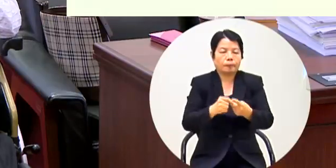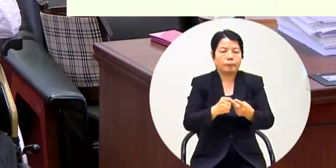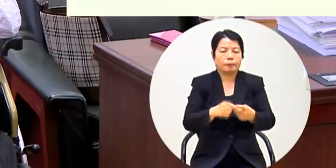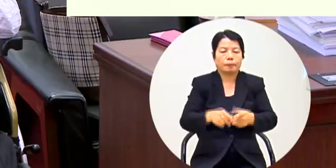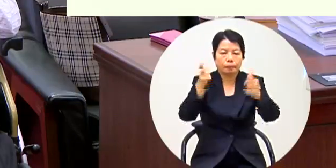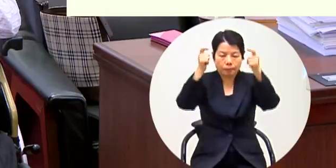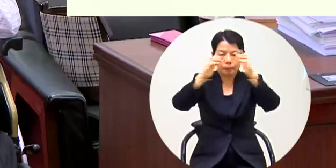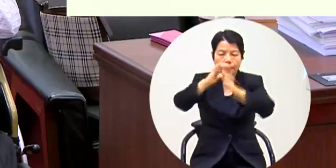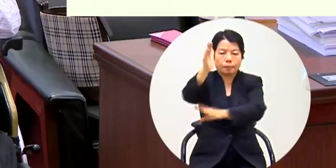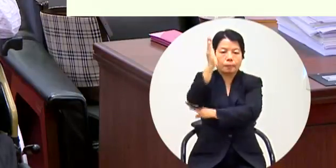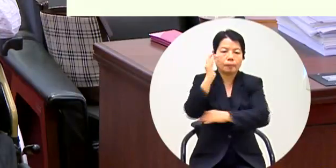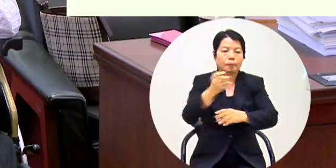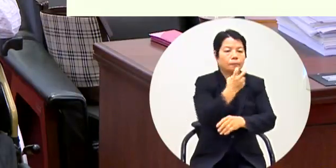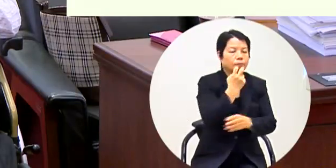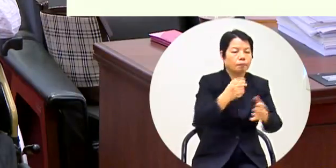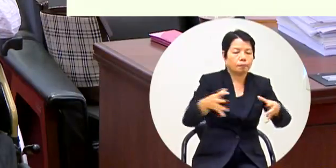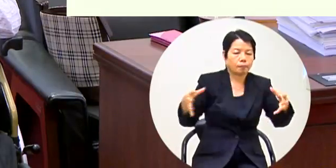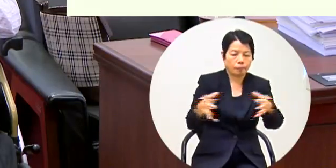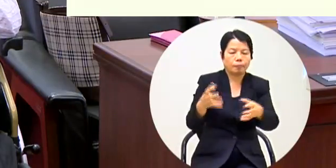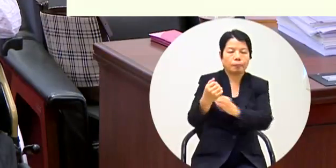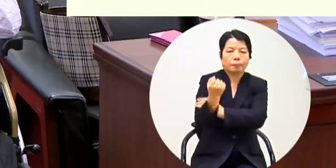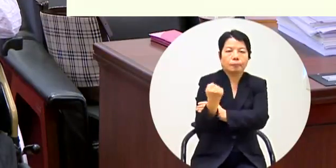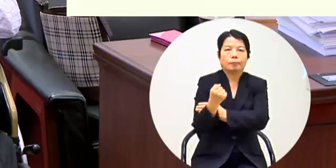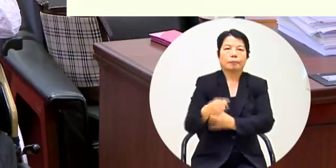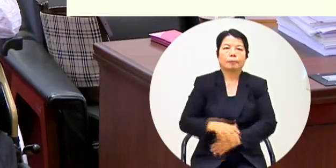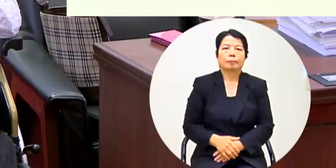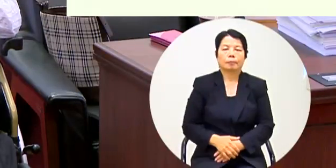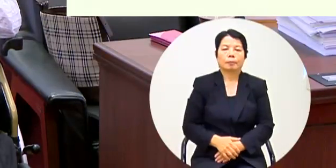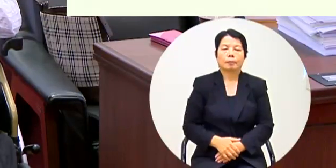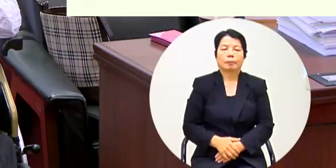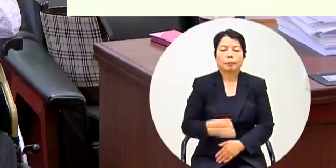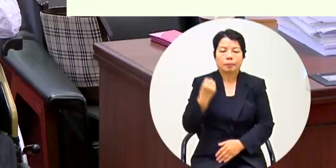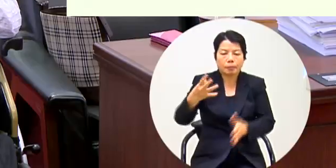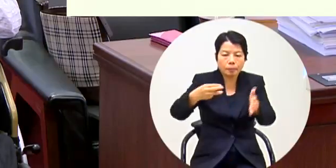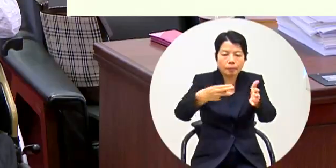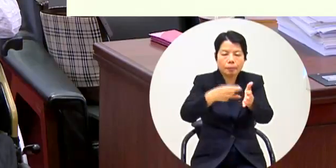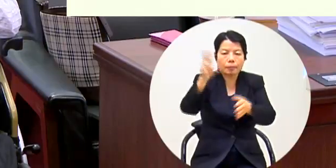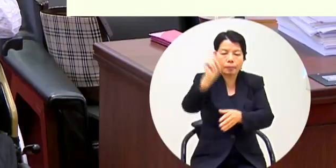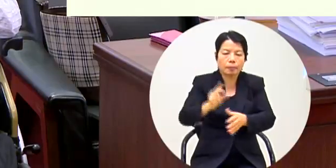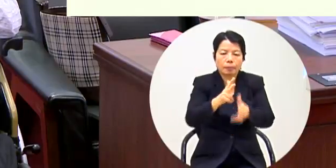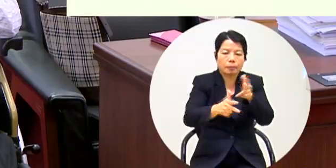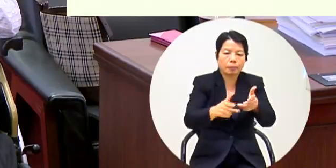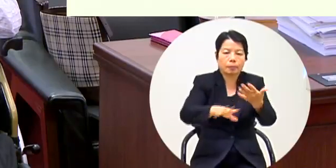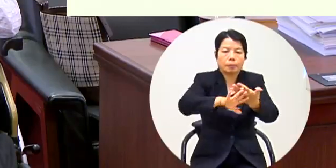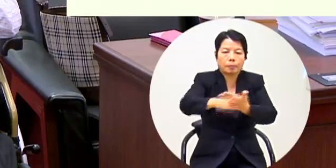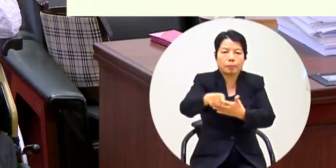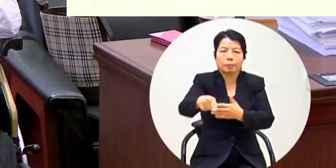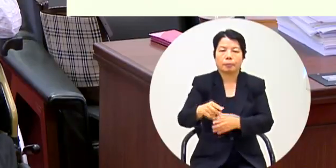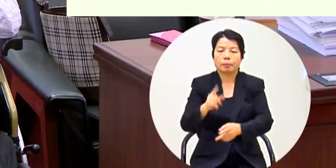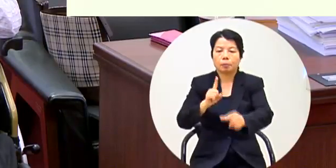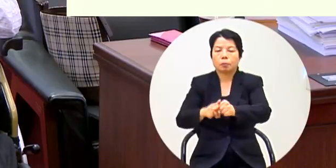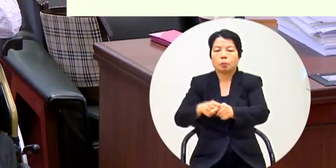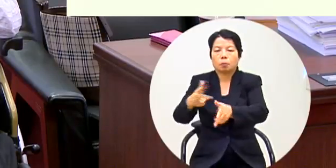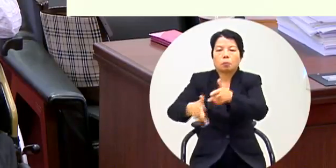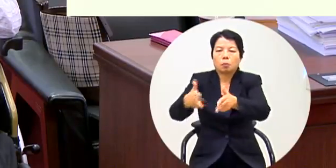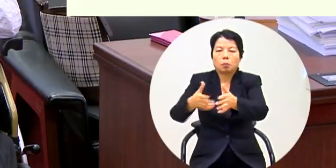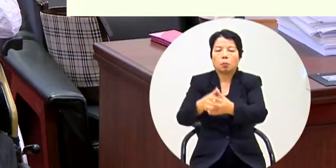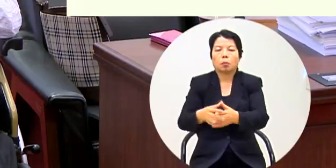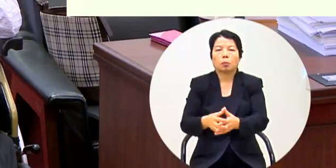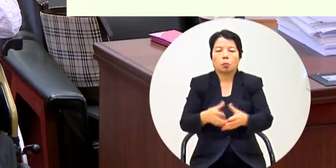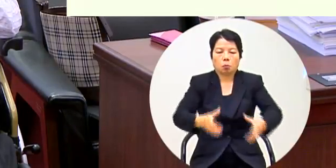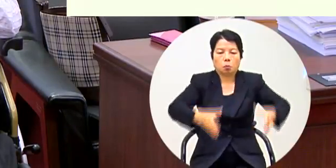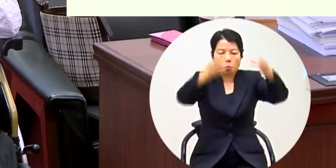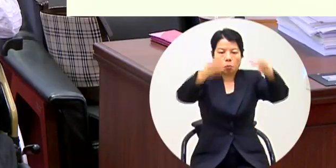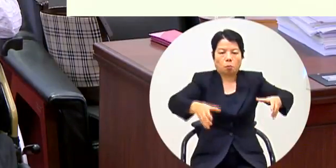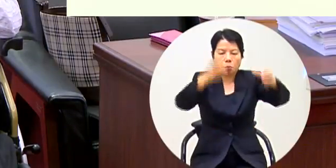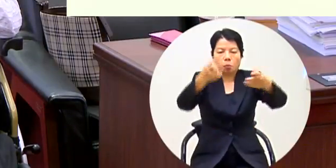当然，谈新达电厂之外呢，我认为中油也是锅炉的部分产生的这个碳排放也是不小哈，